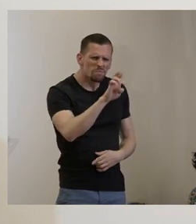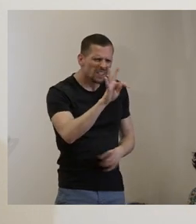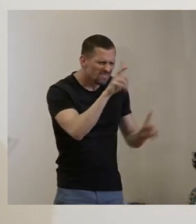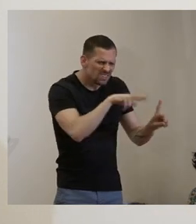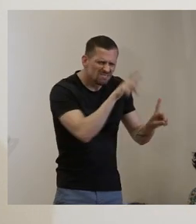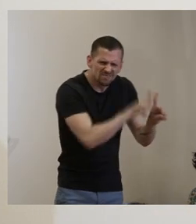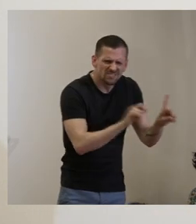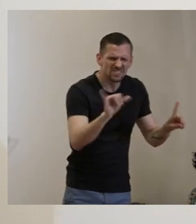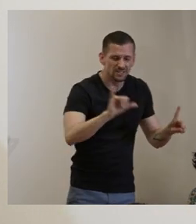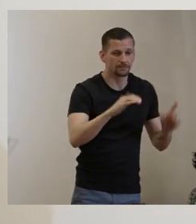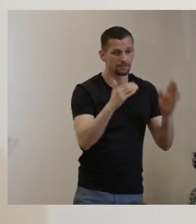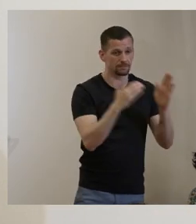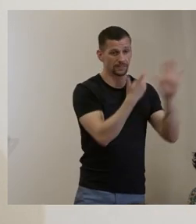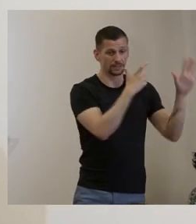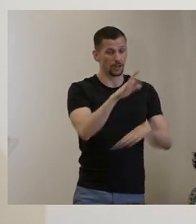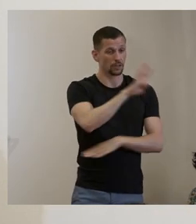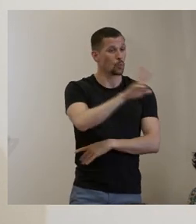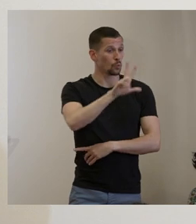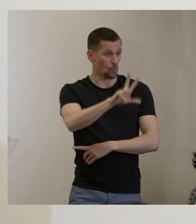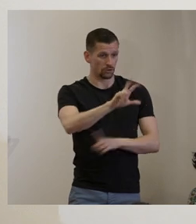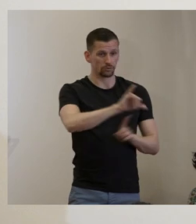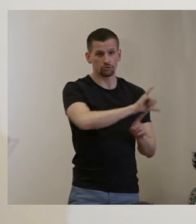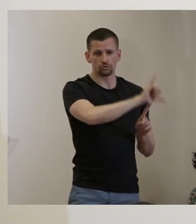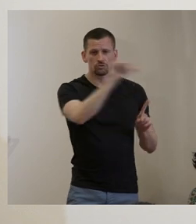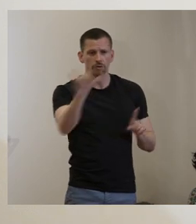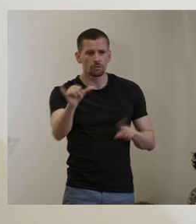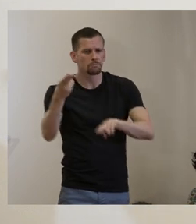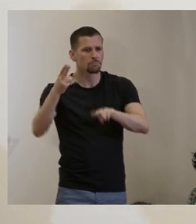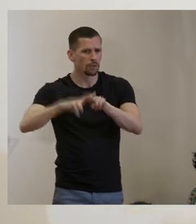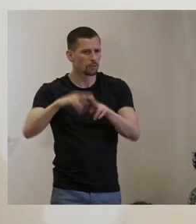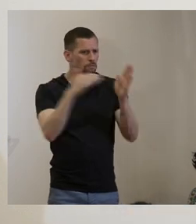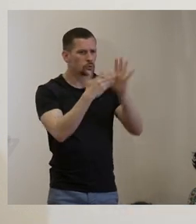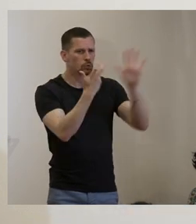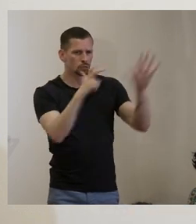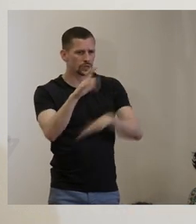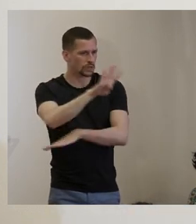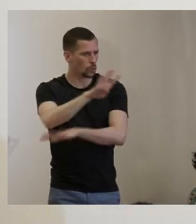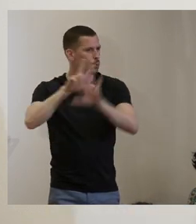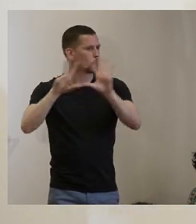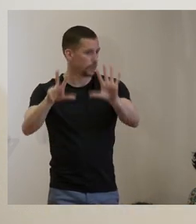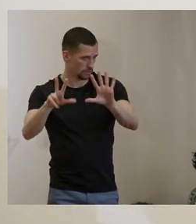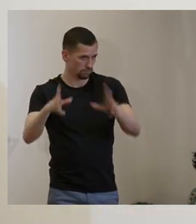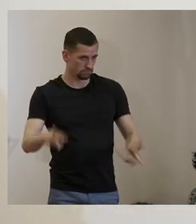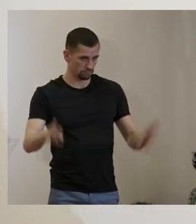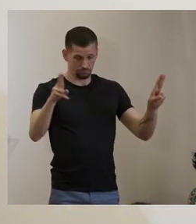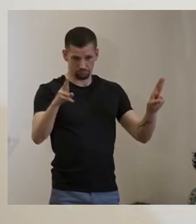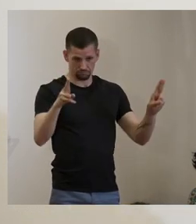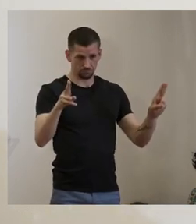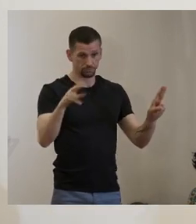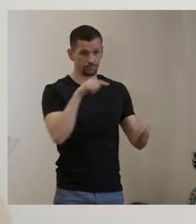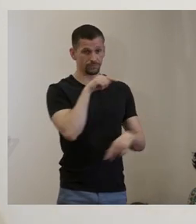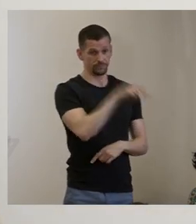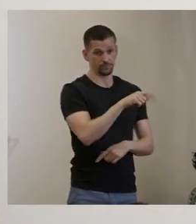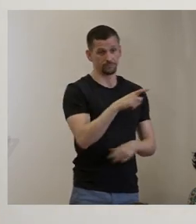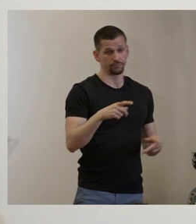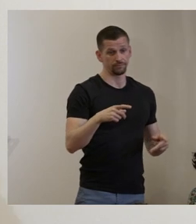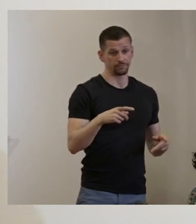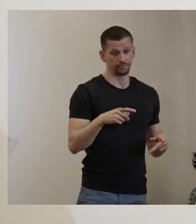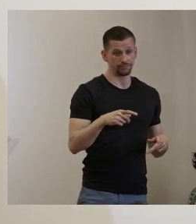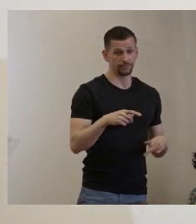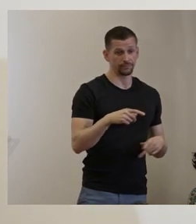1768-1848. Vous voyez, il a vécu très longtemps. C'est un homme né au XVIIIe siècle, mort au milieu du XIXe